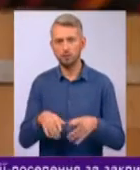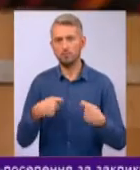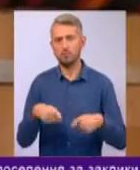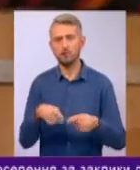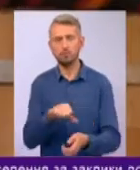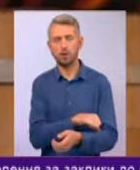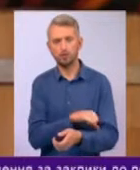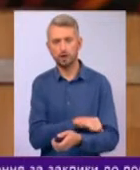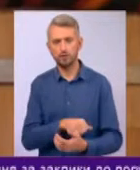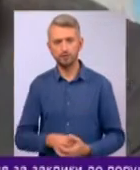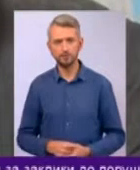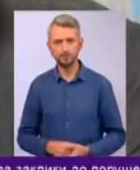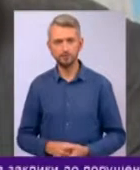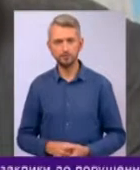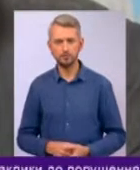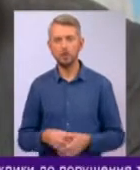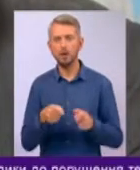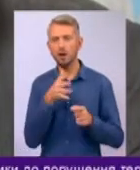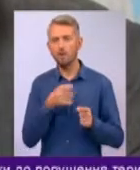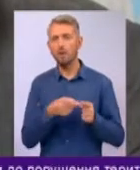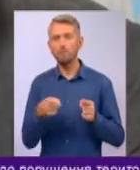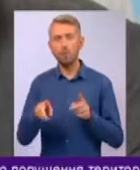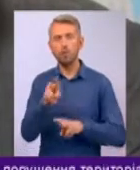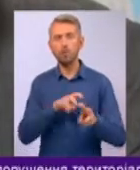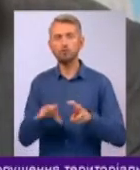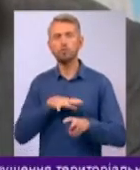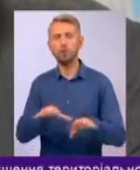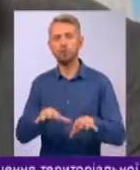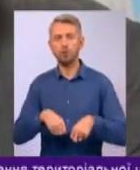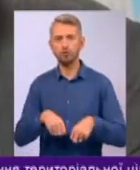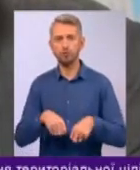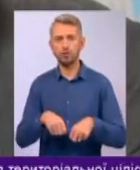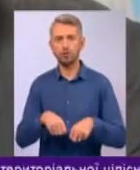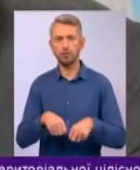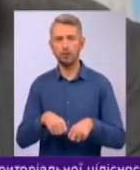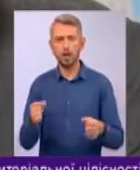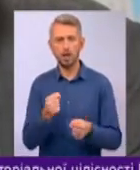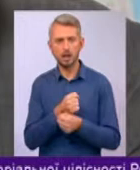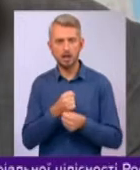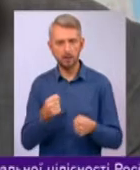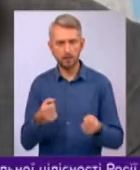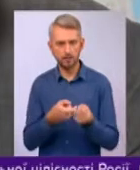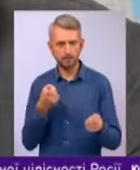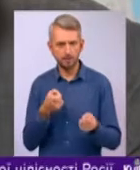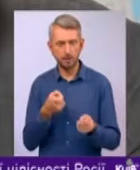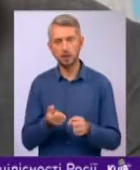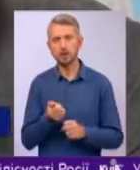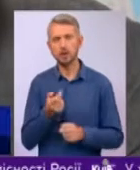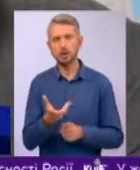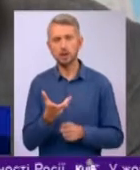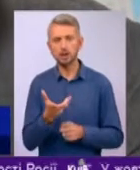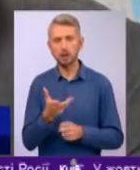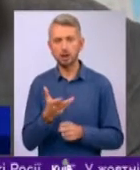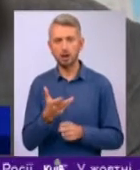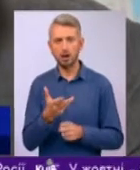наркотиків. В ході обшуку було вилучено граната, кілька